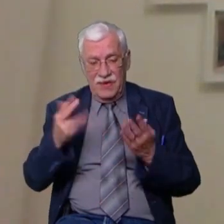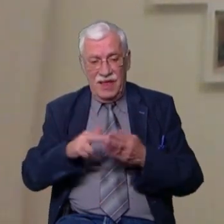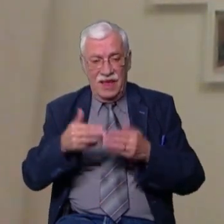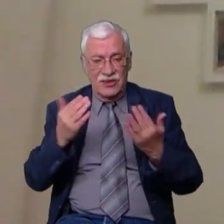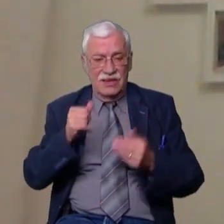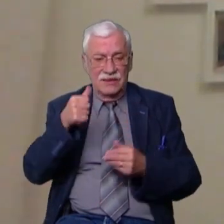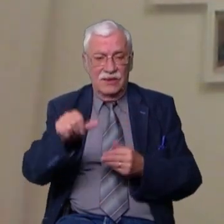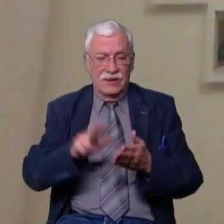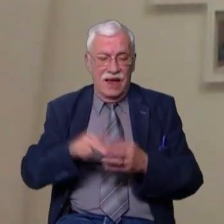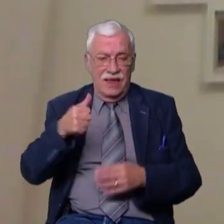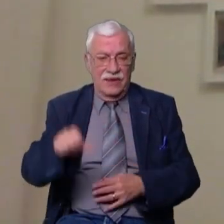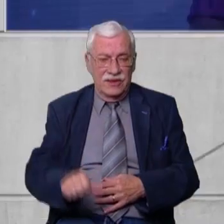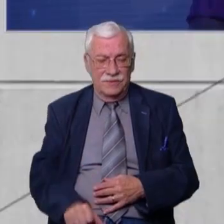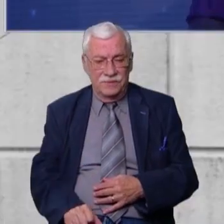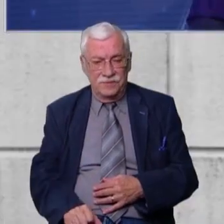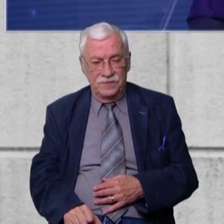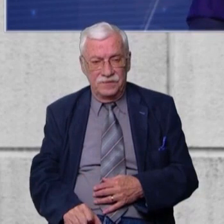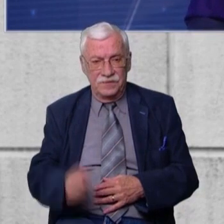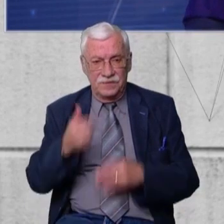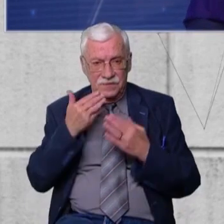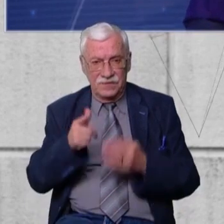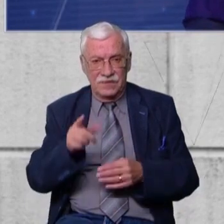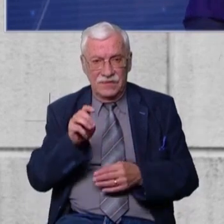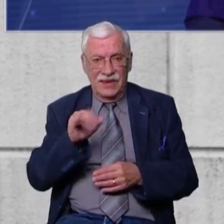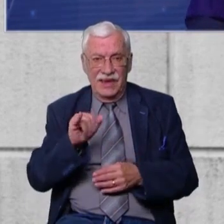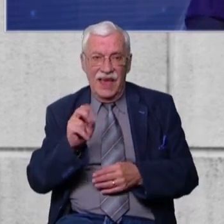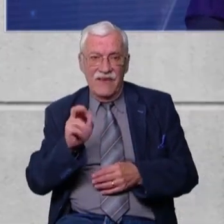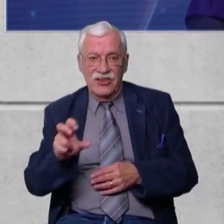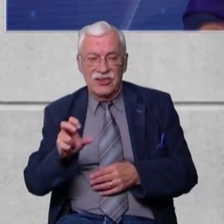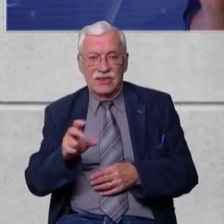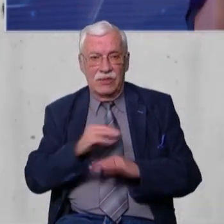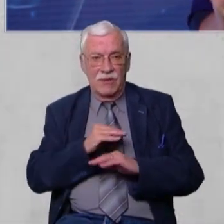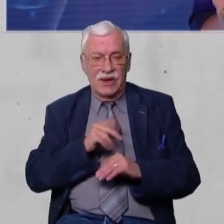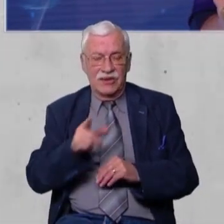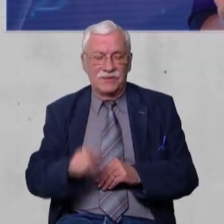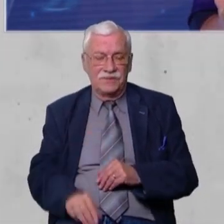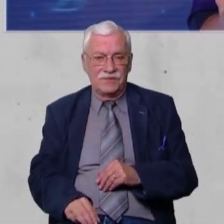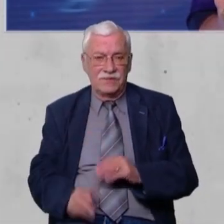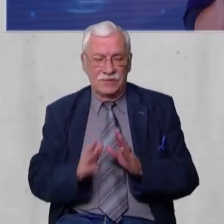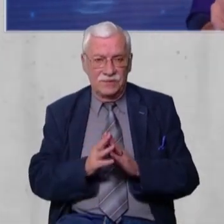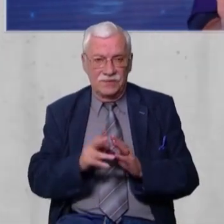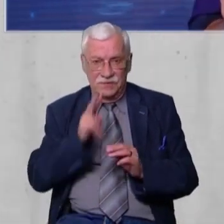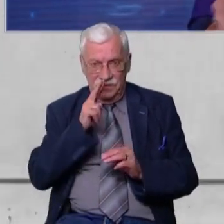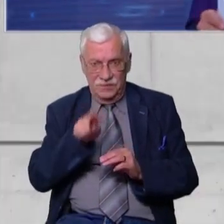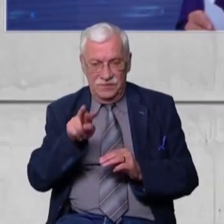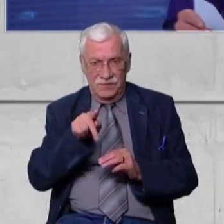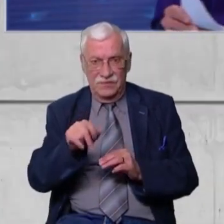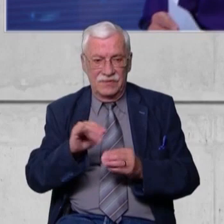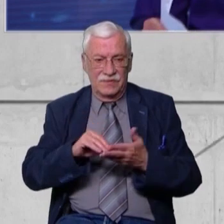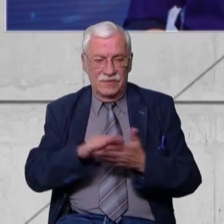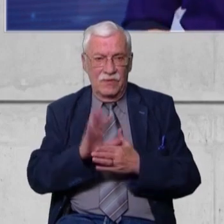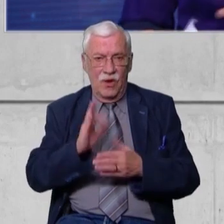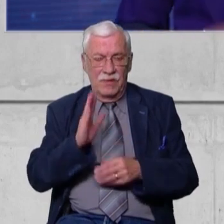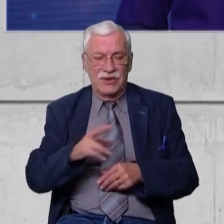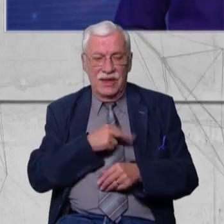tydzień. Dla Państwa Rafał Kikiewicz, bramkarz Augsburga. Proszę się do tej postaci przyzwyczaić, bowiem